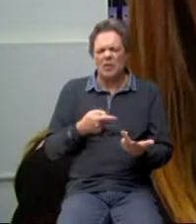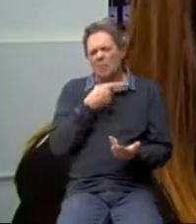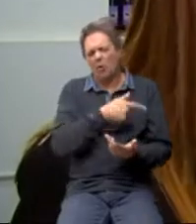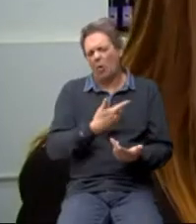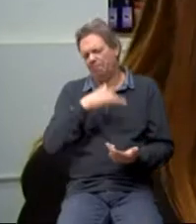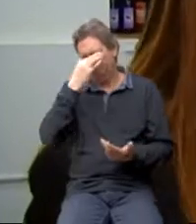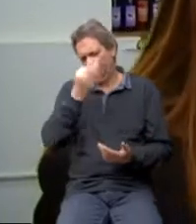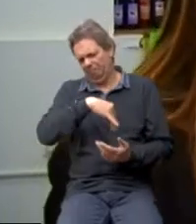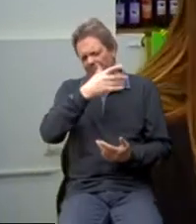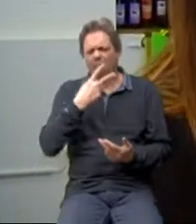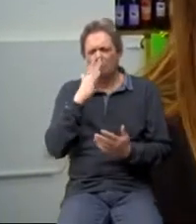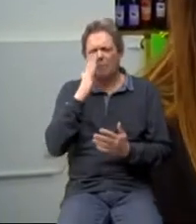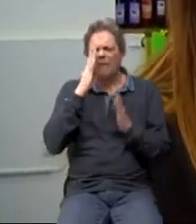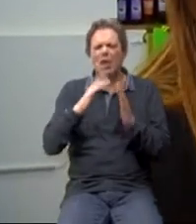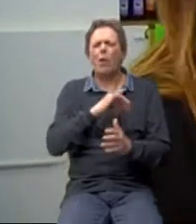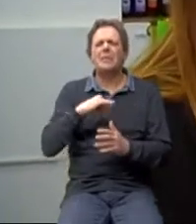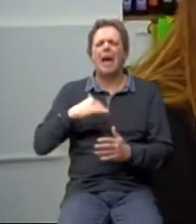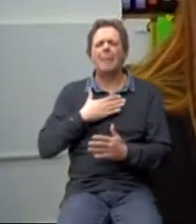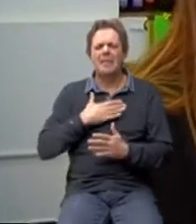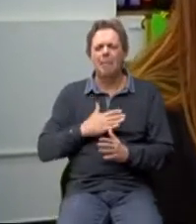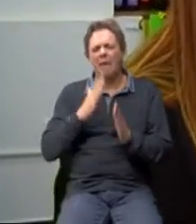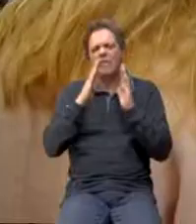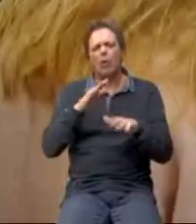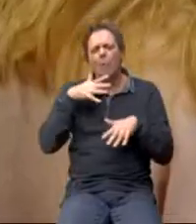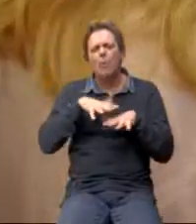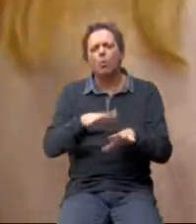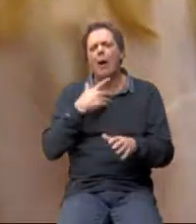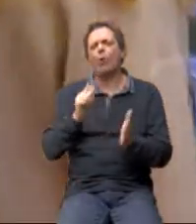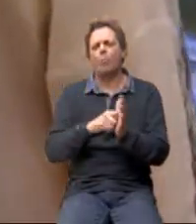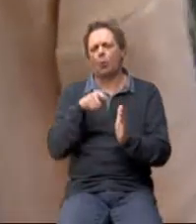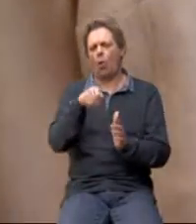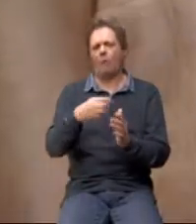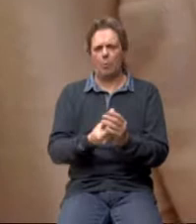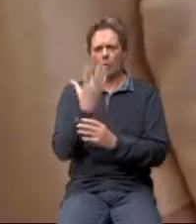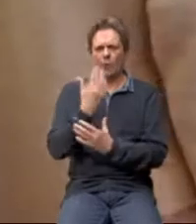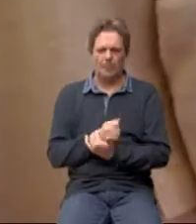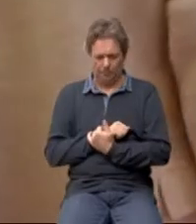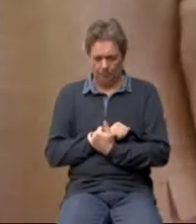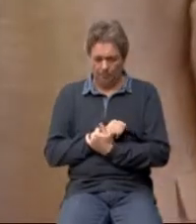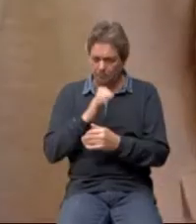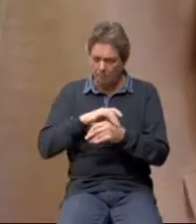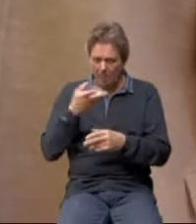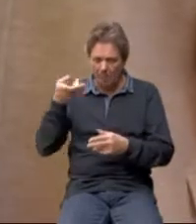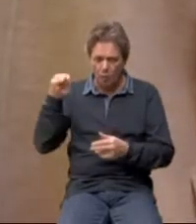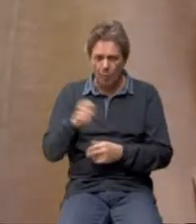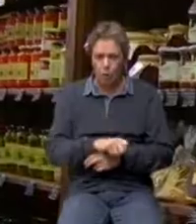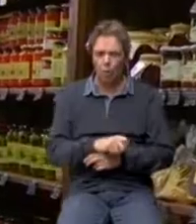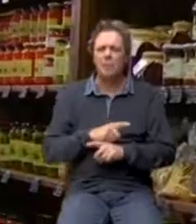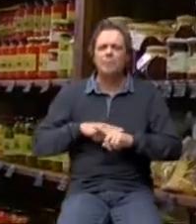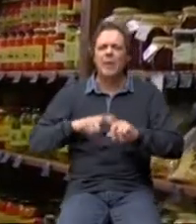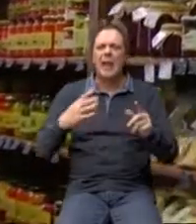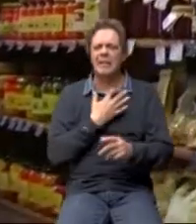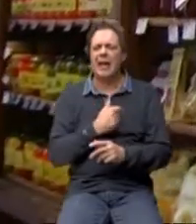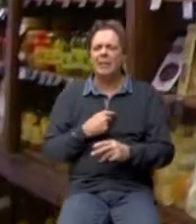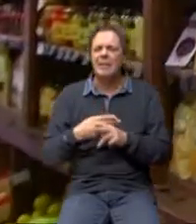svojoj intuiciji i vjerujem ljudima koji prodaju te proizvode. Mjesto gdje možete kupiti razne